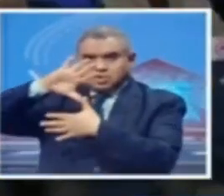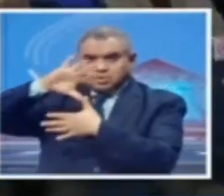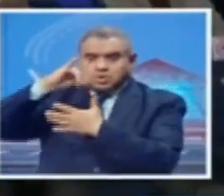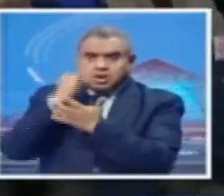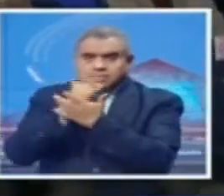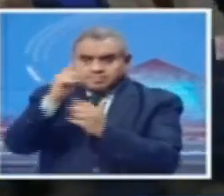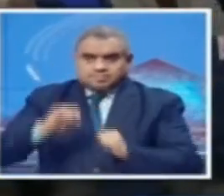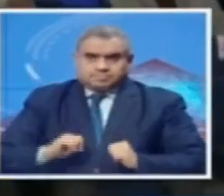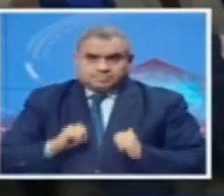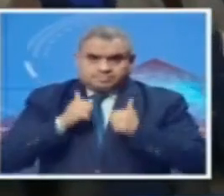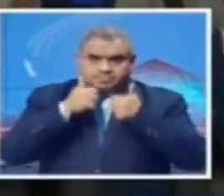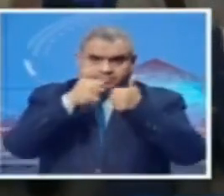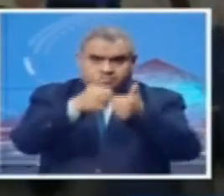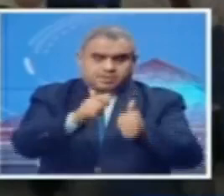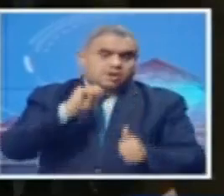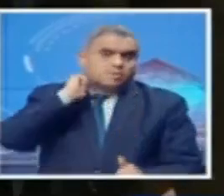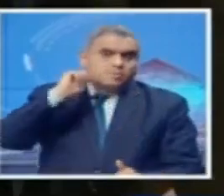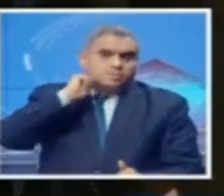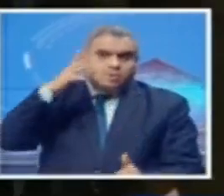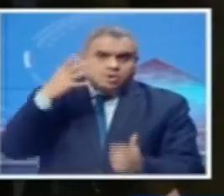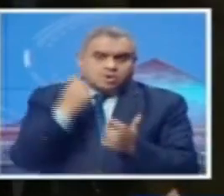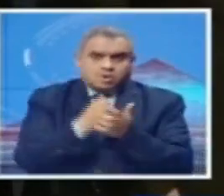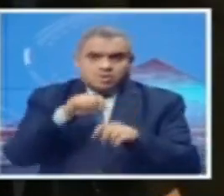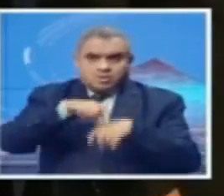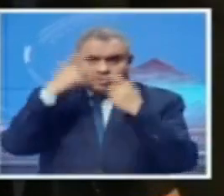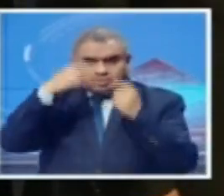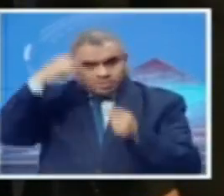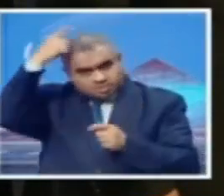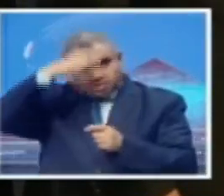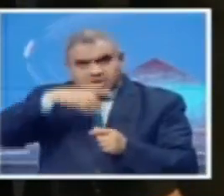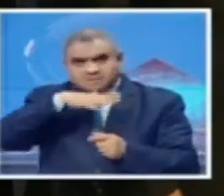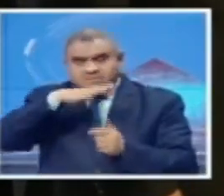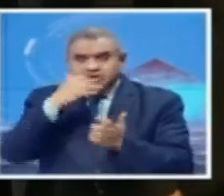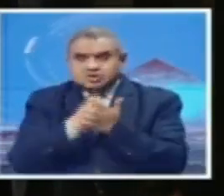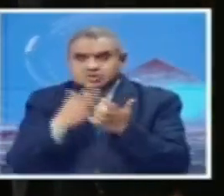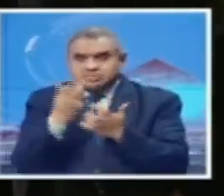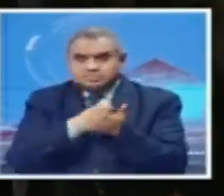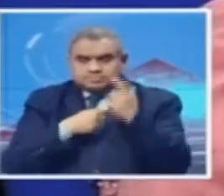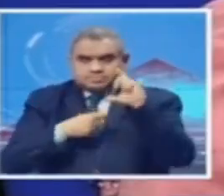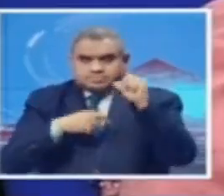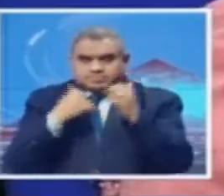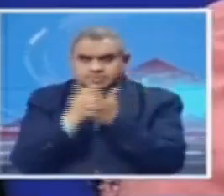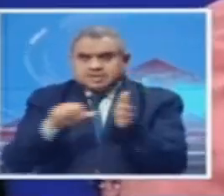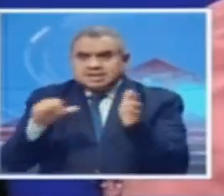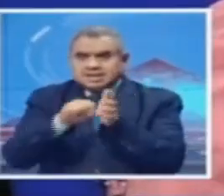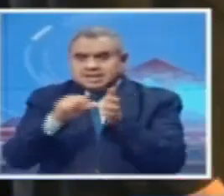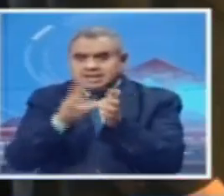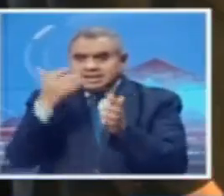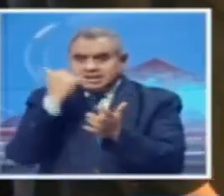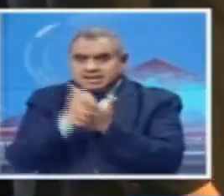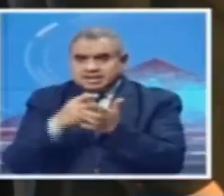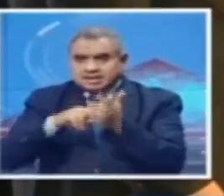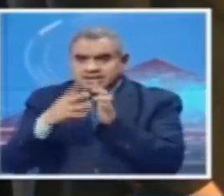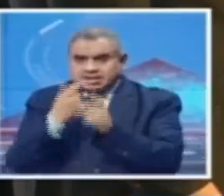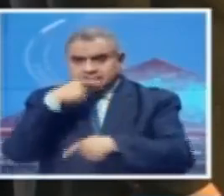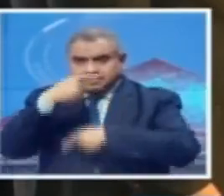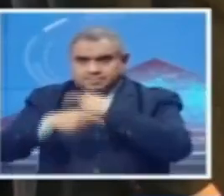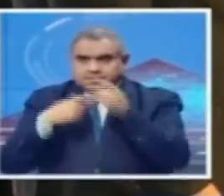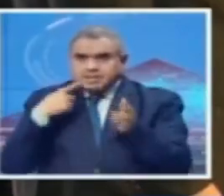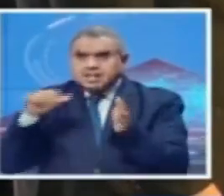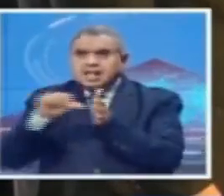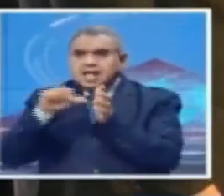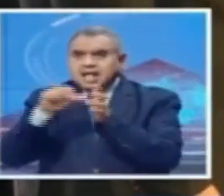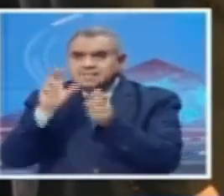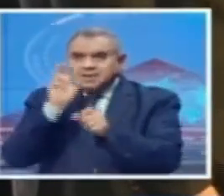بزيارة لمحافظة الشرقية لتسليم وثيقة التأمين التكافلية ووضع آلية جديدة لدعم العمالة